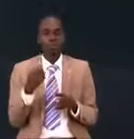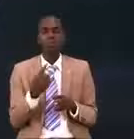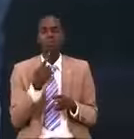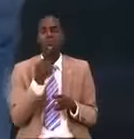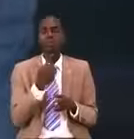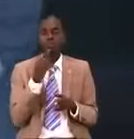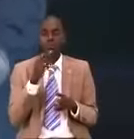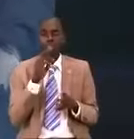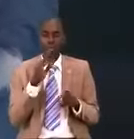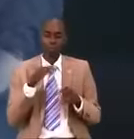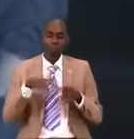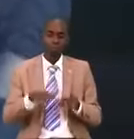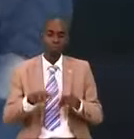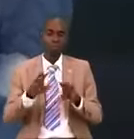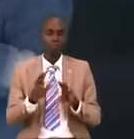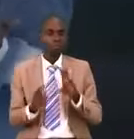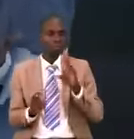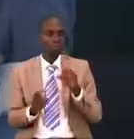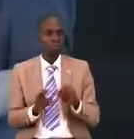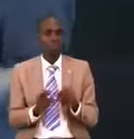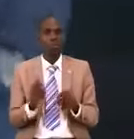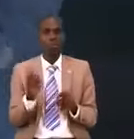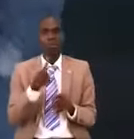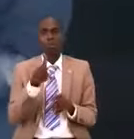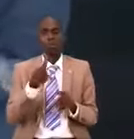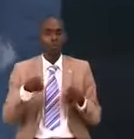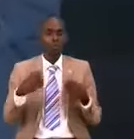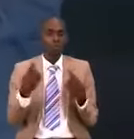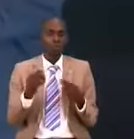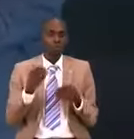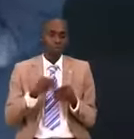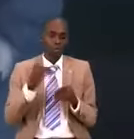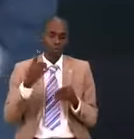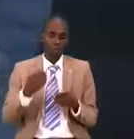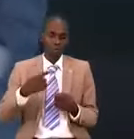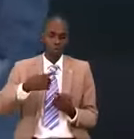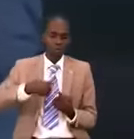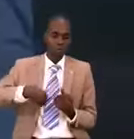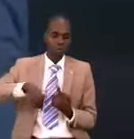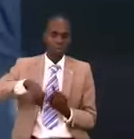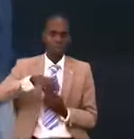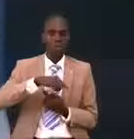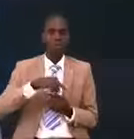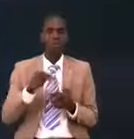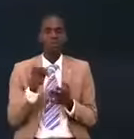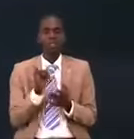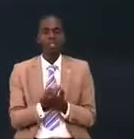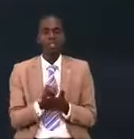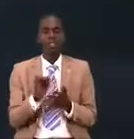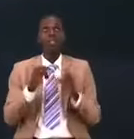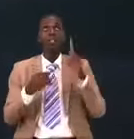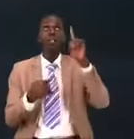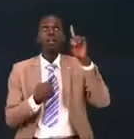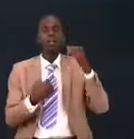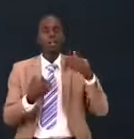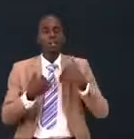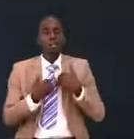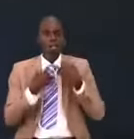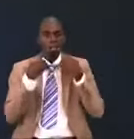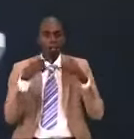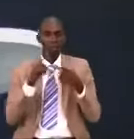que je t'ai déclaré quand il dit partout tu iras le Seigneur lui a dit